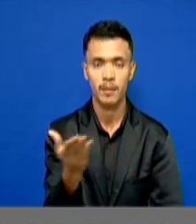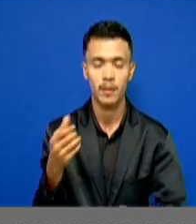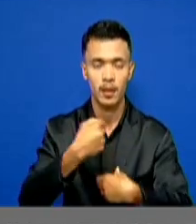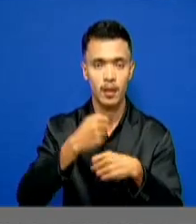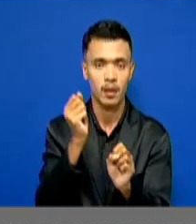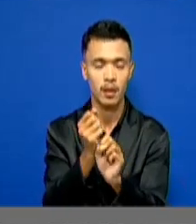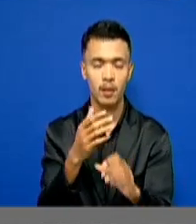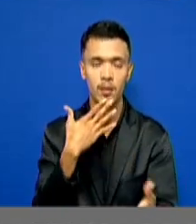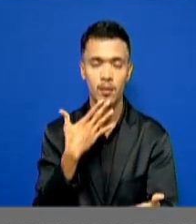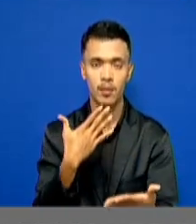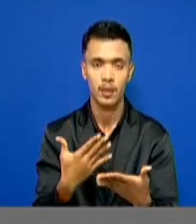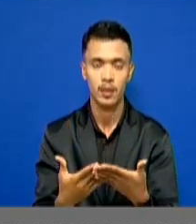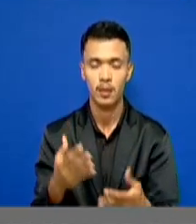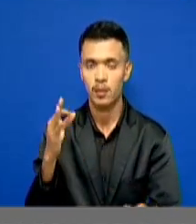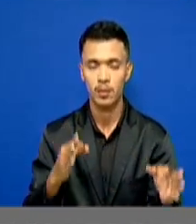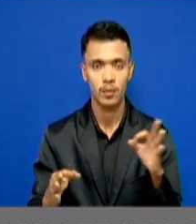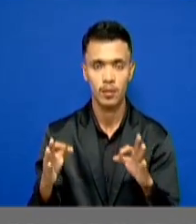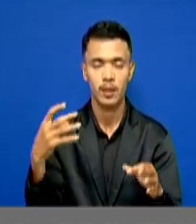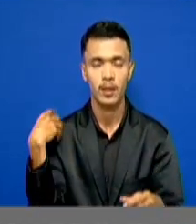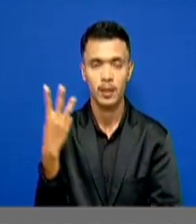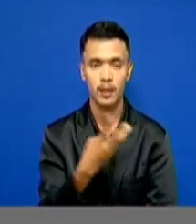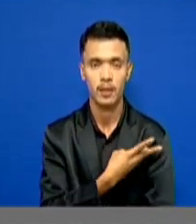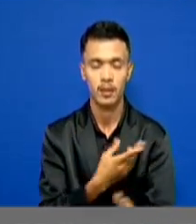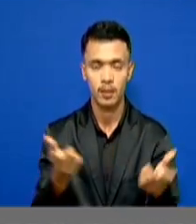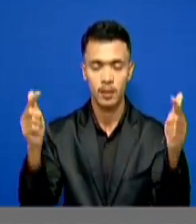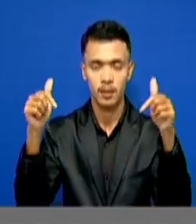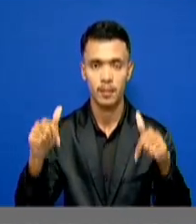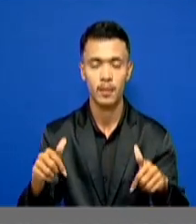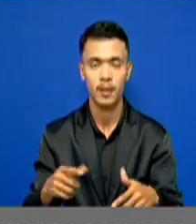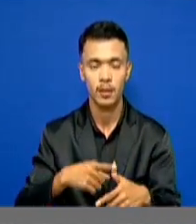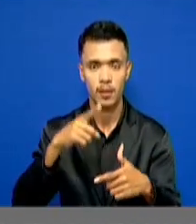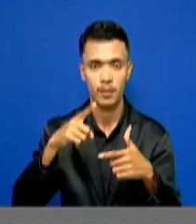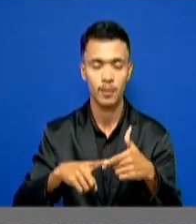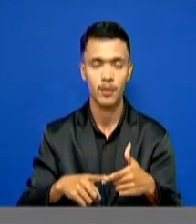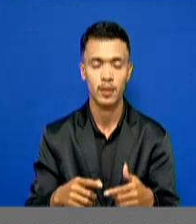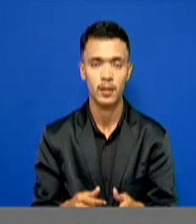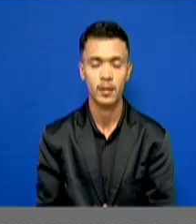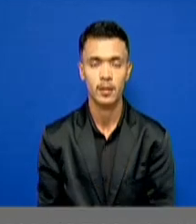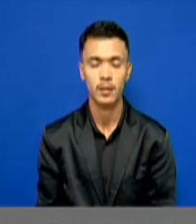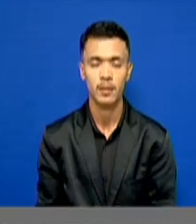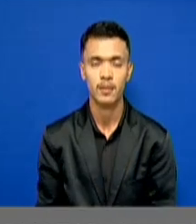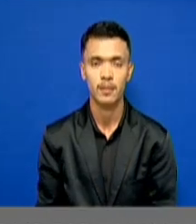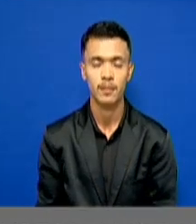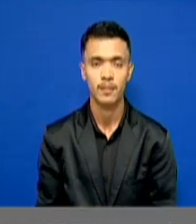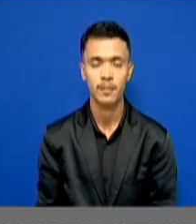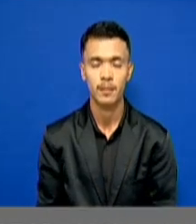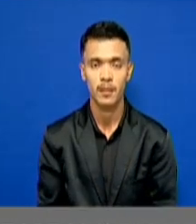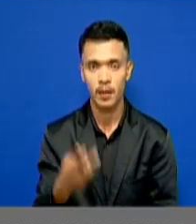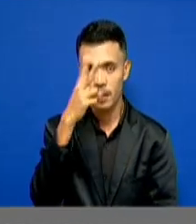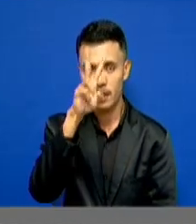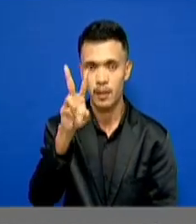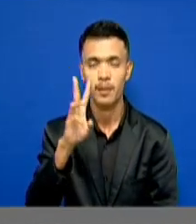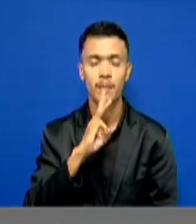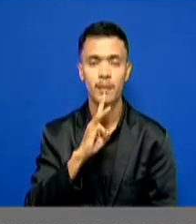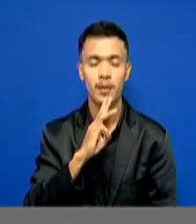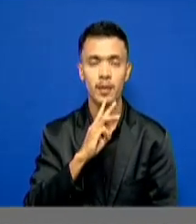komisaun heduni maka itamai kuahar pues ursida au bahareta to kanal ne nini ulu ne koinusa